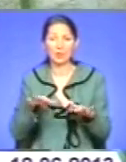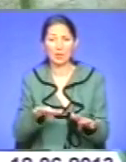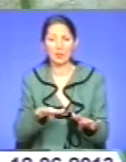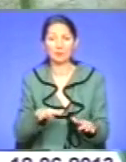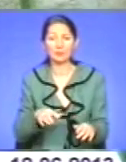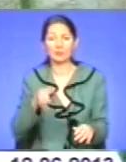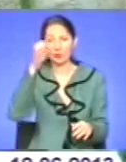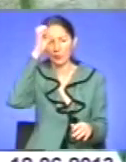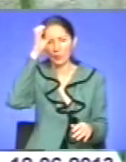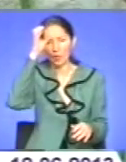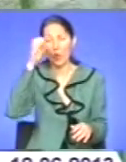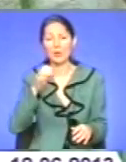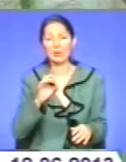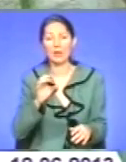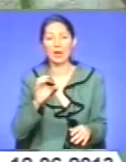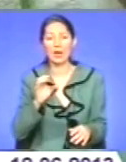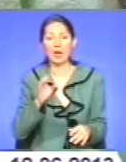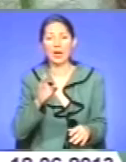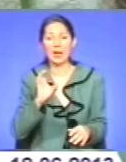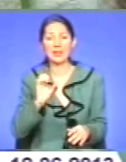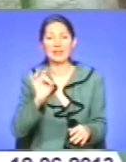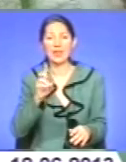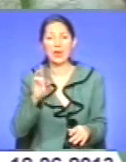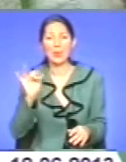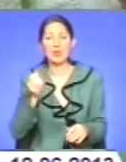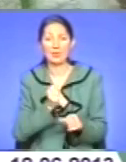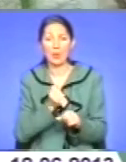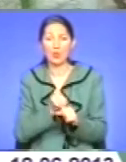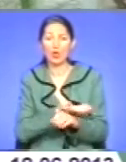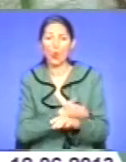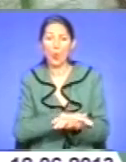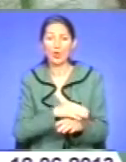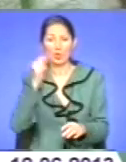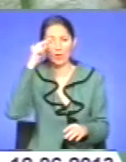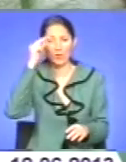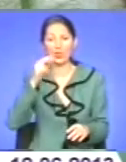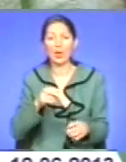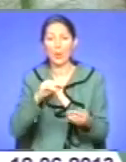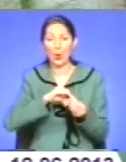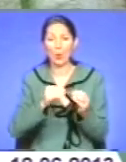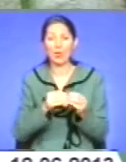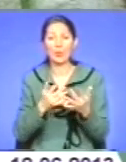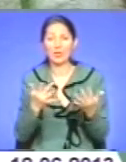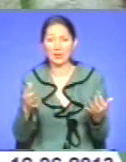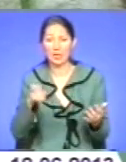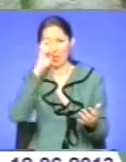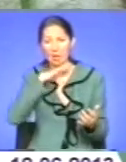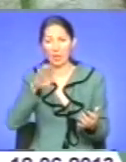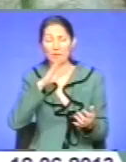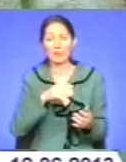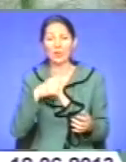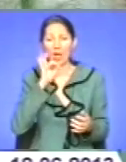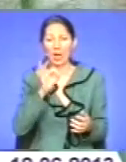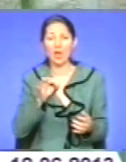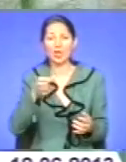Тетяна Сербинська, яка працює в Польщі, вивчає проблеми державного управління кількох європейських країн та України. Каже, освітній рівень українських